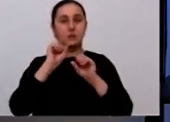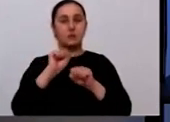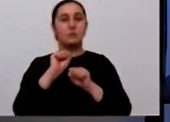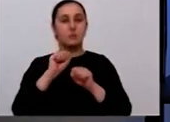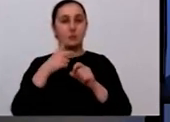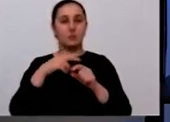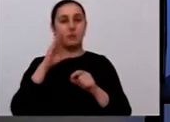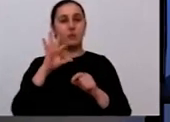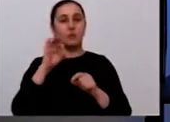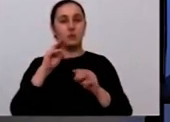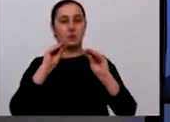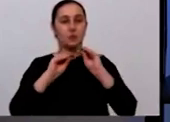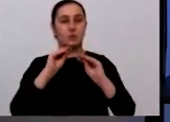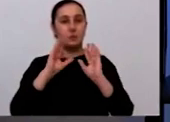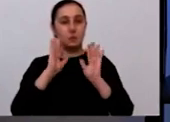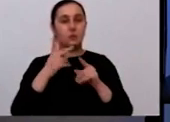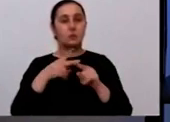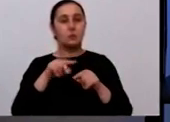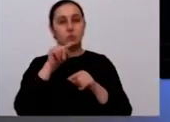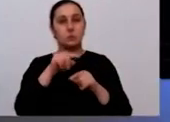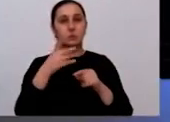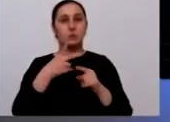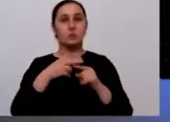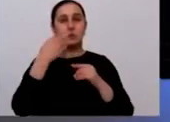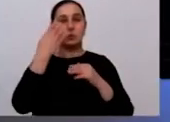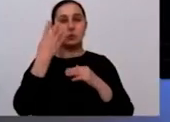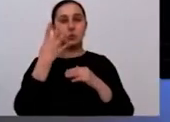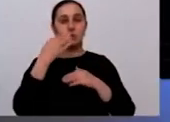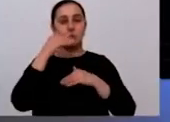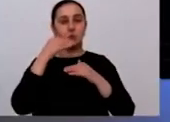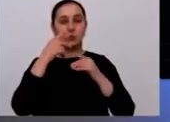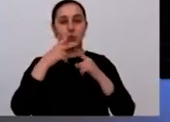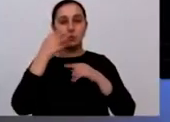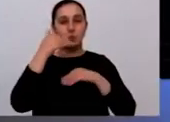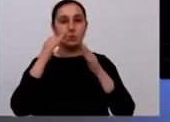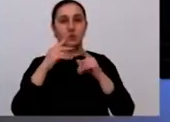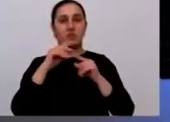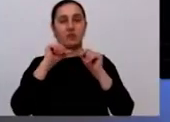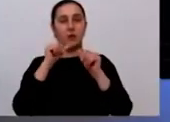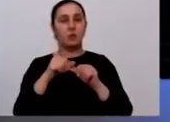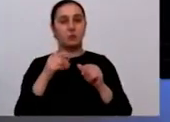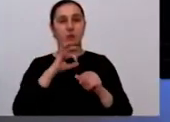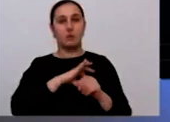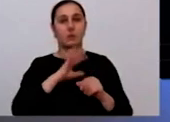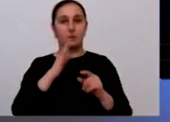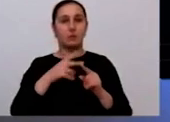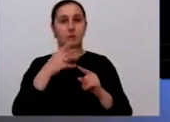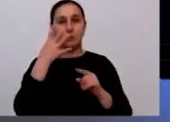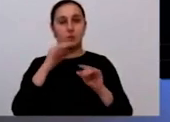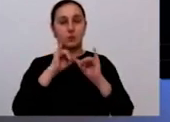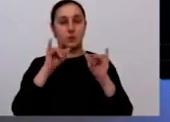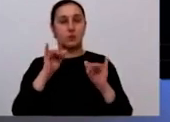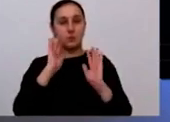himoyalovchi vositasini yasab olamiz. Uning uchun biz to'rburchak figurasidan foydalanamiz. Demak, to'rburchak